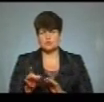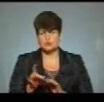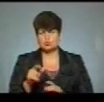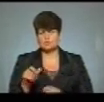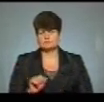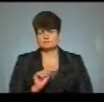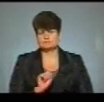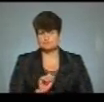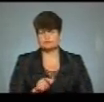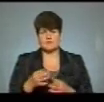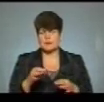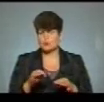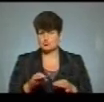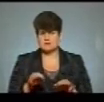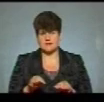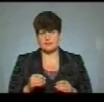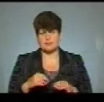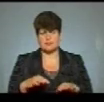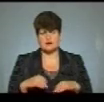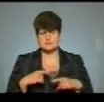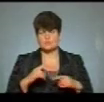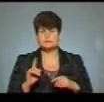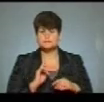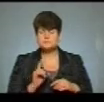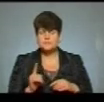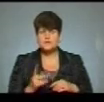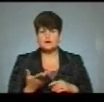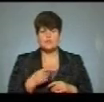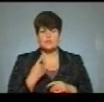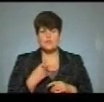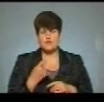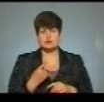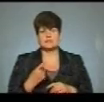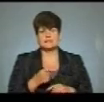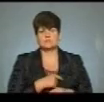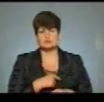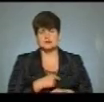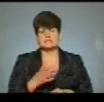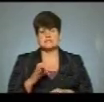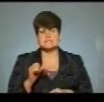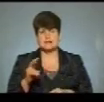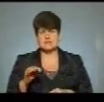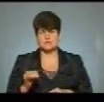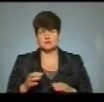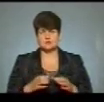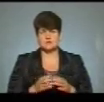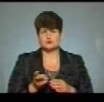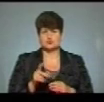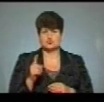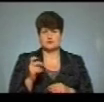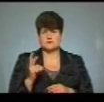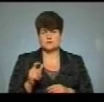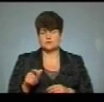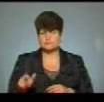дорогу і не пропускали великогабаритний транспорт. На акцію протесту, за словами депутата Скалацької громади Сергія Сарабуна, вийшло 120 осіб.